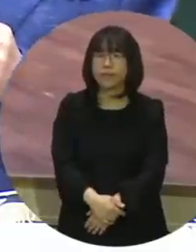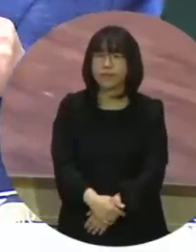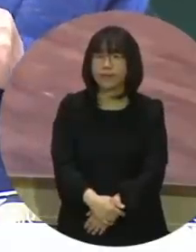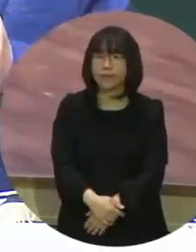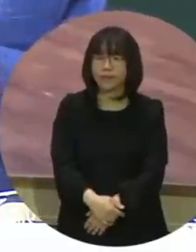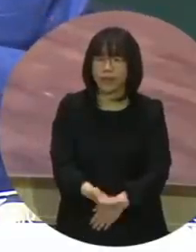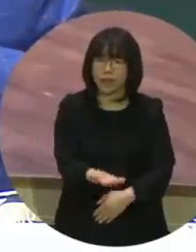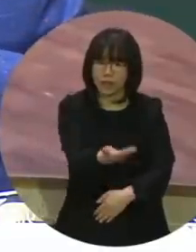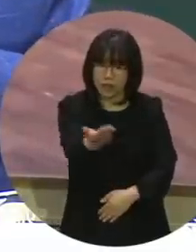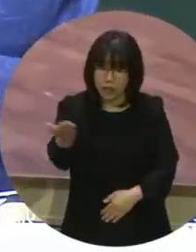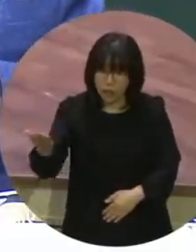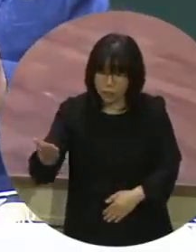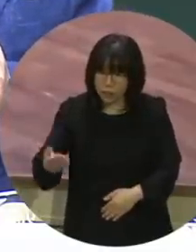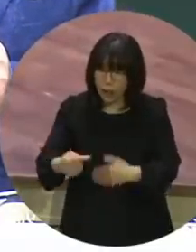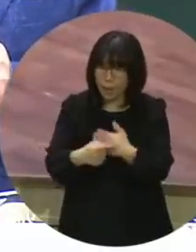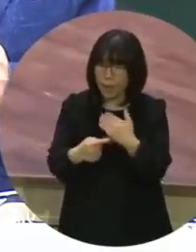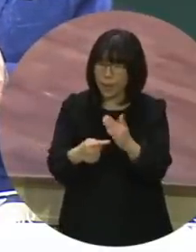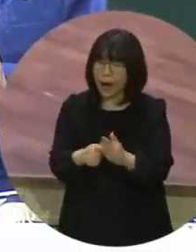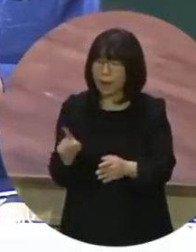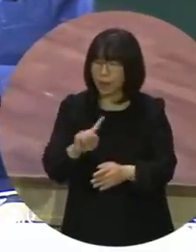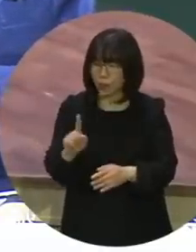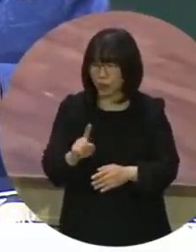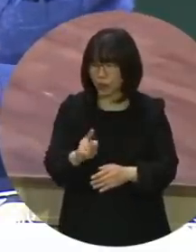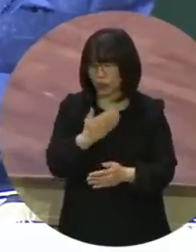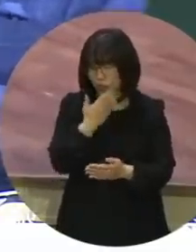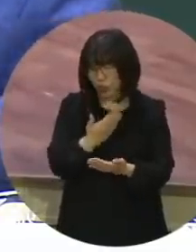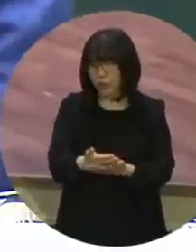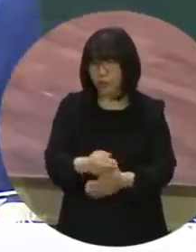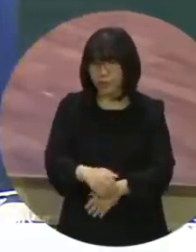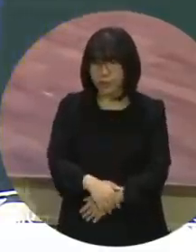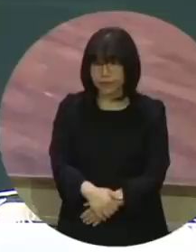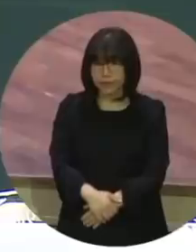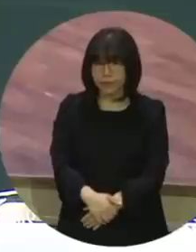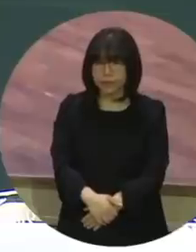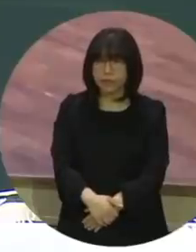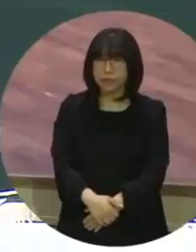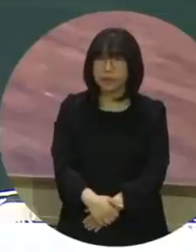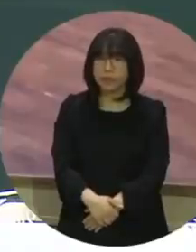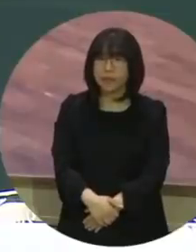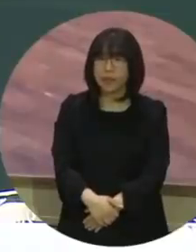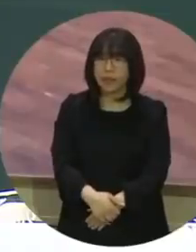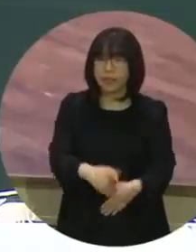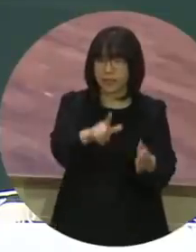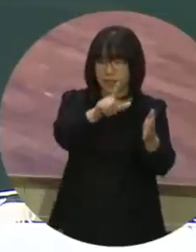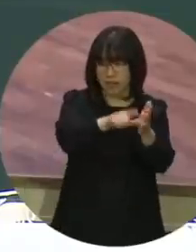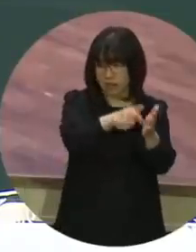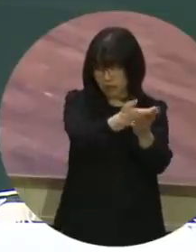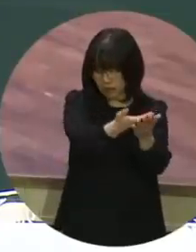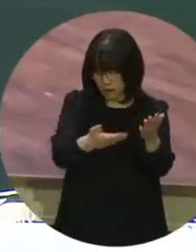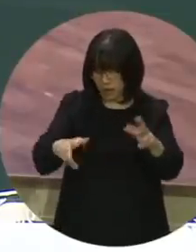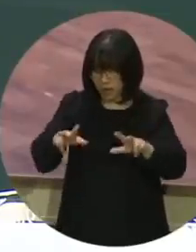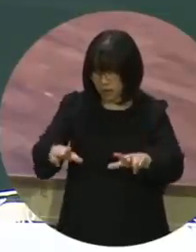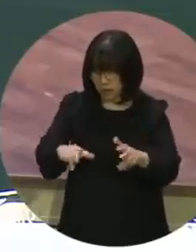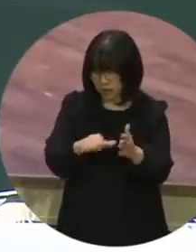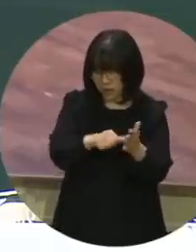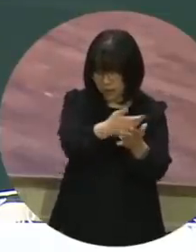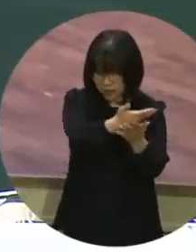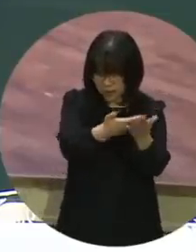영적인 자세가 중요합니다. 이 본당 헌당에 대해서. 이건 뭐냐? 시대적